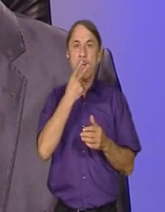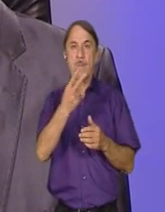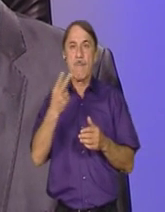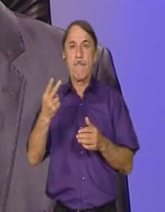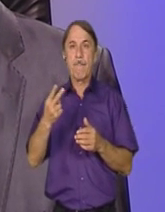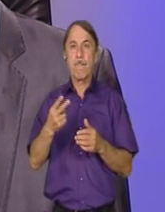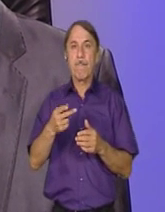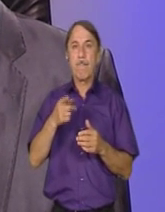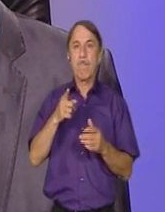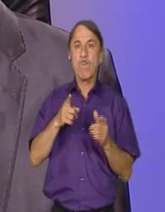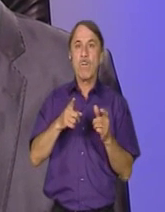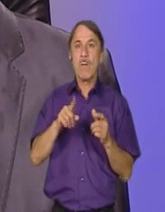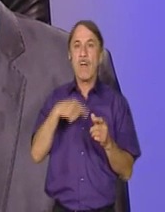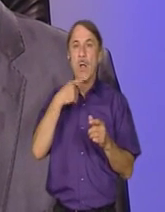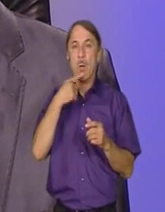bolje vidi?